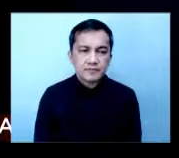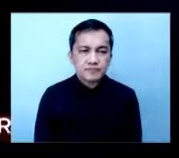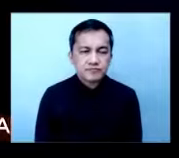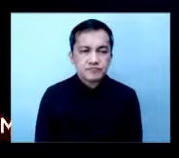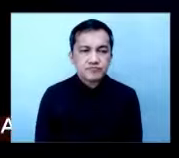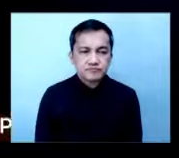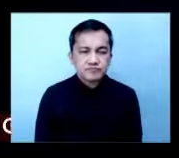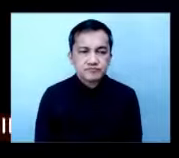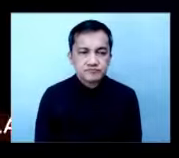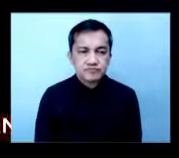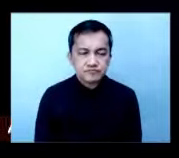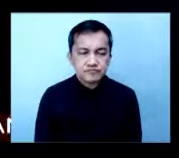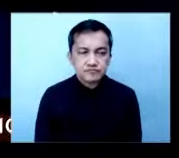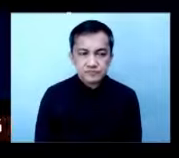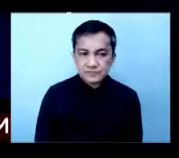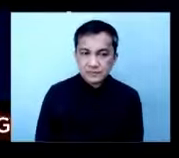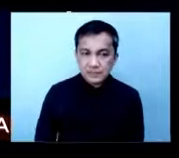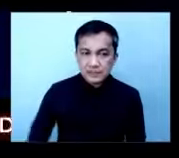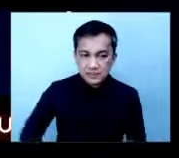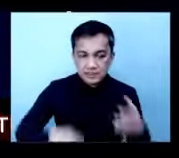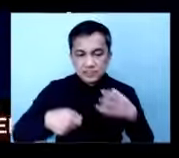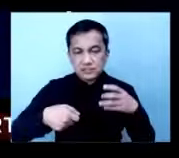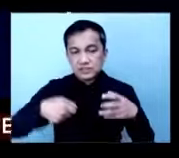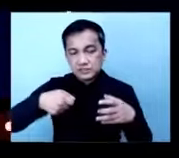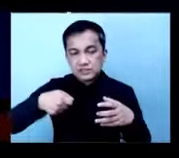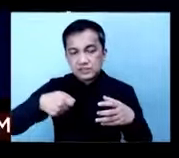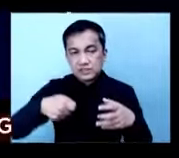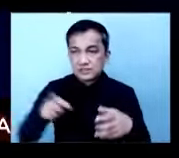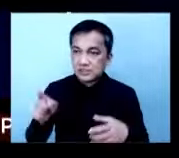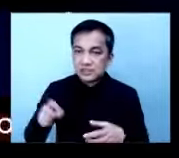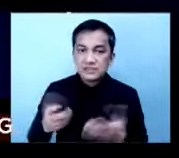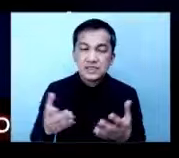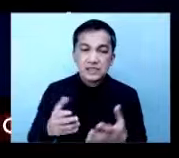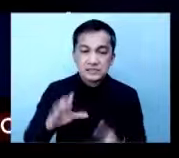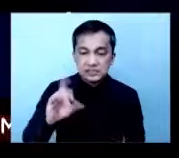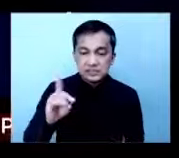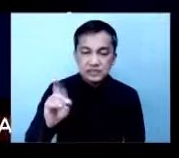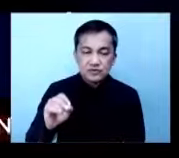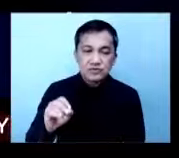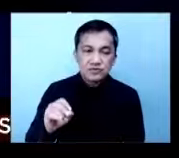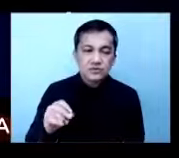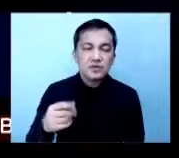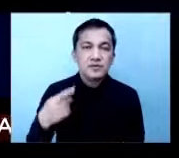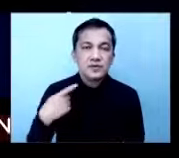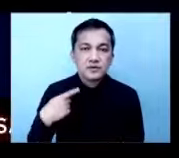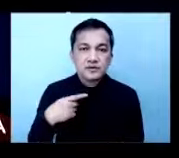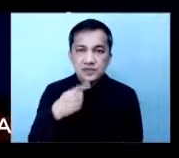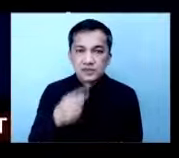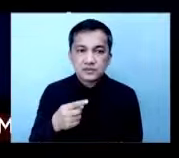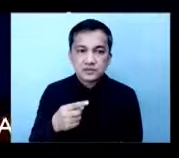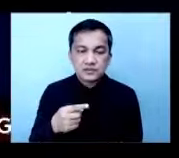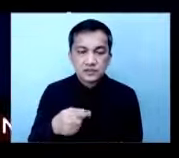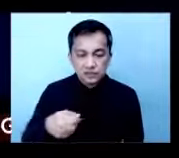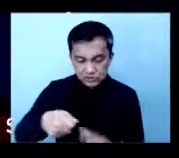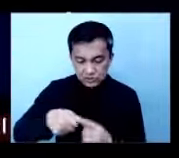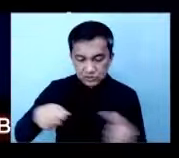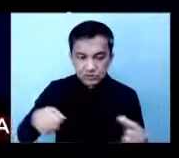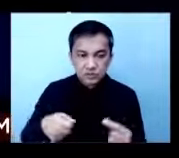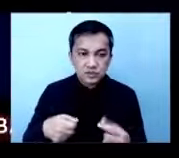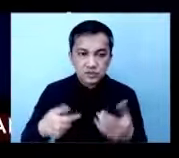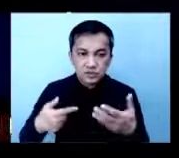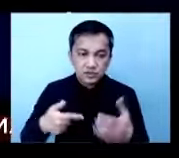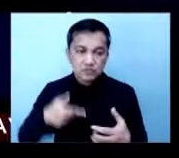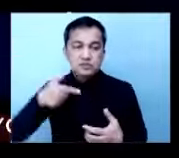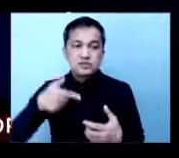Nakahawak ang lalaki niyan sa leeg ng isang babae sa Cagayan de Oro City. Armado siya ng kutsilyo. Hostage taking niyan ang nangyari sa gilid